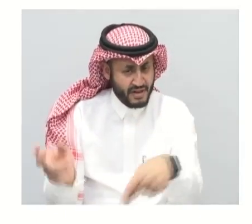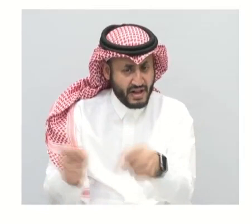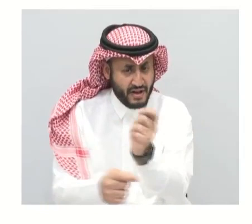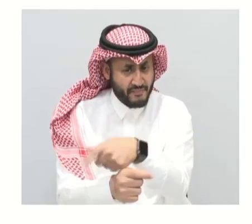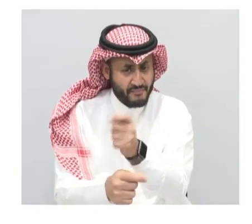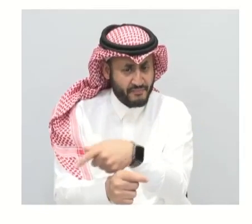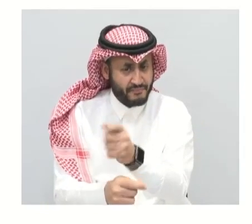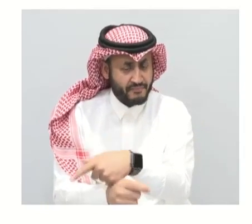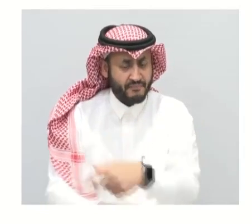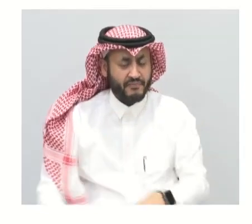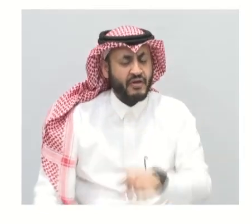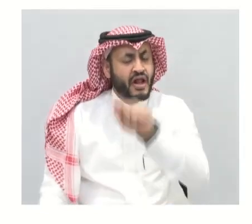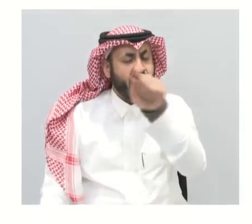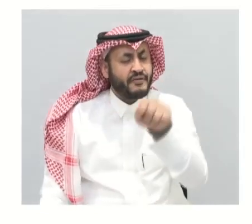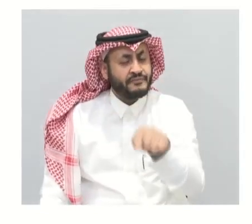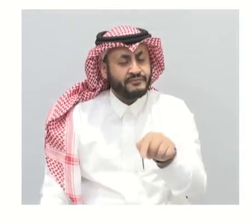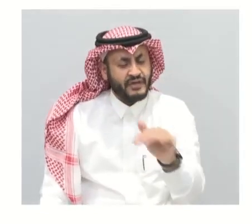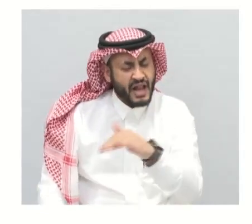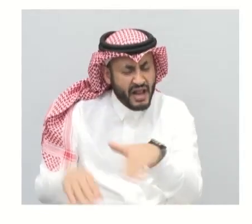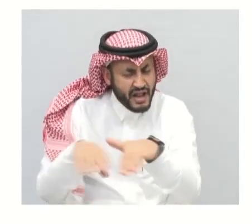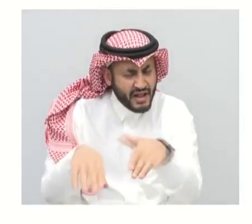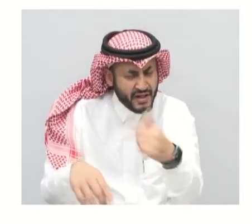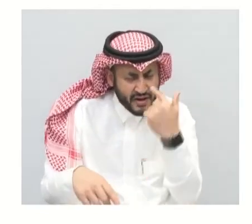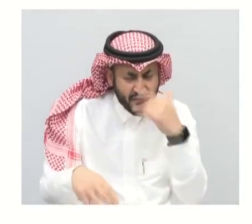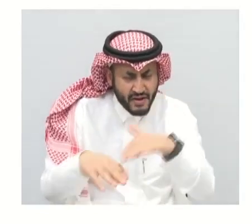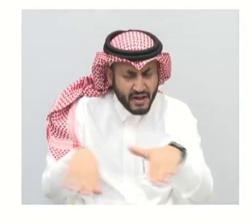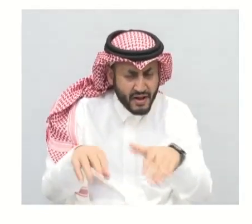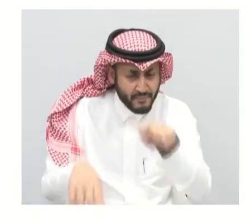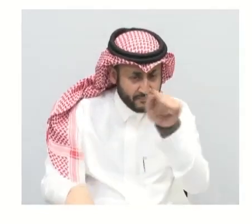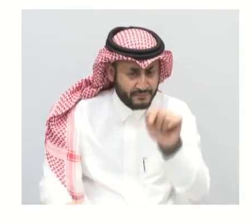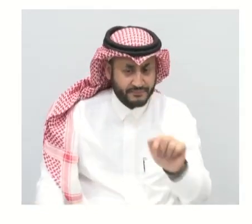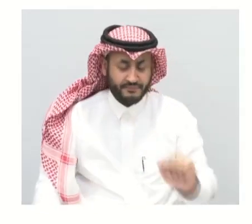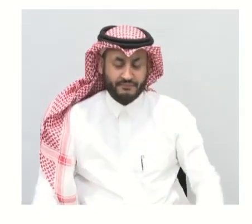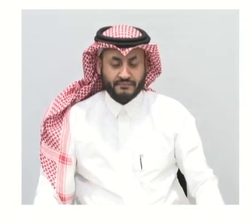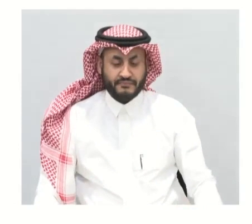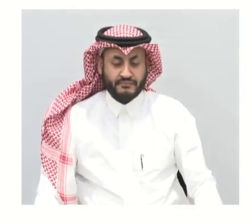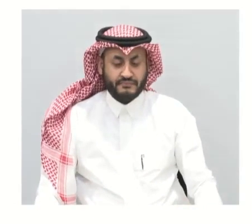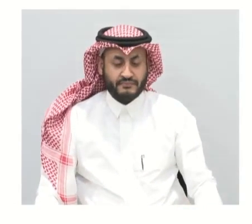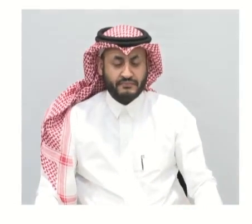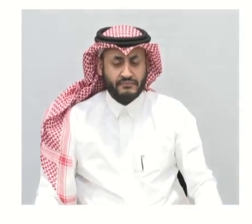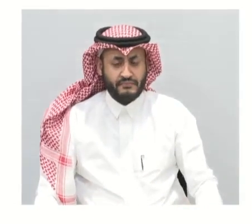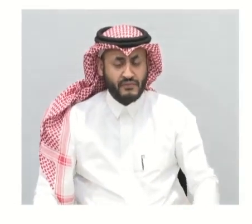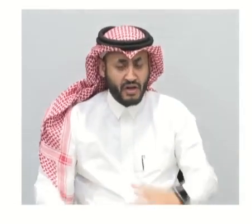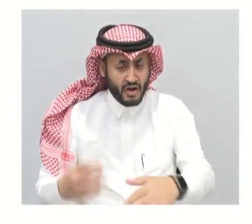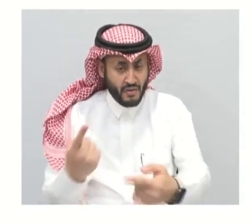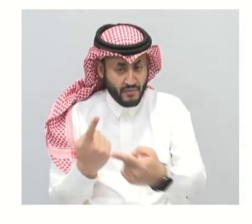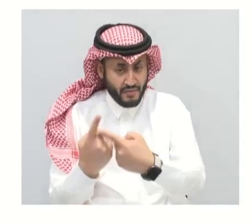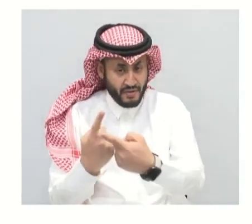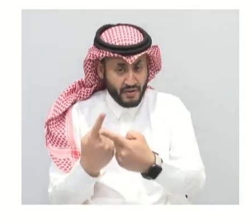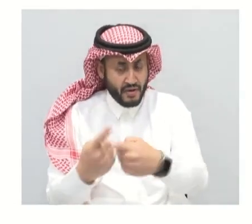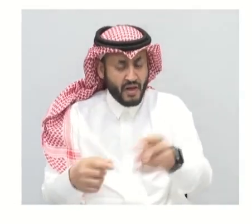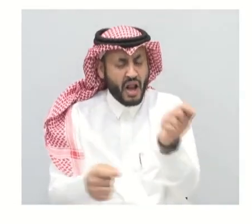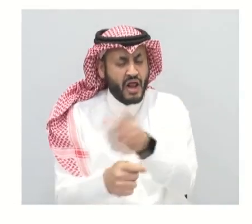لدينا تساؤل في اسفل هذه البيانات اي النفايات تشكل